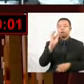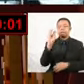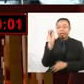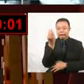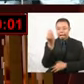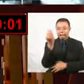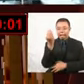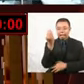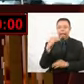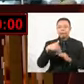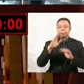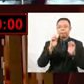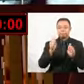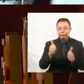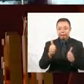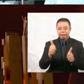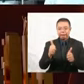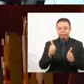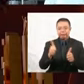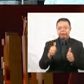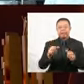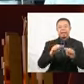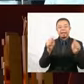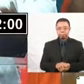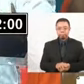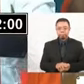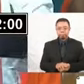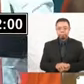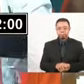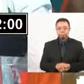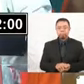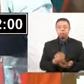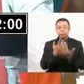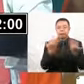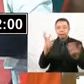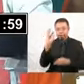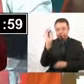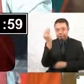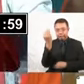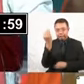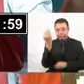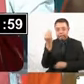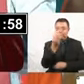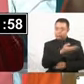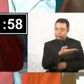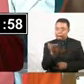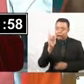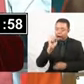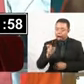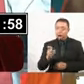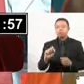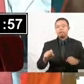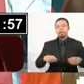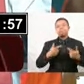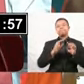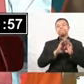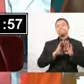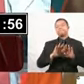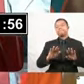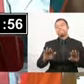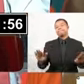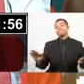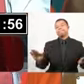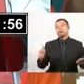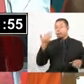Jak lebih baik karena Warga Jakarta Anda harus Sejahtera